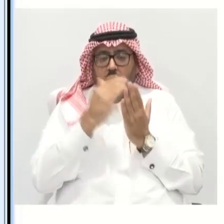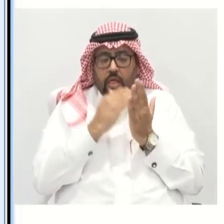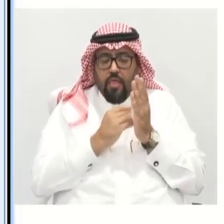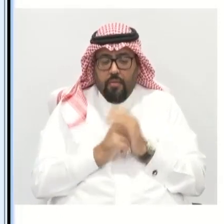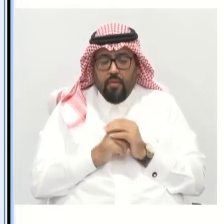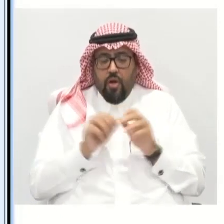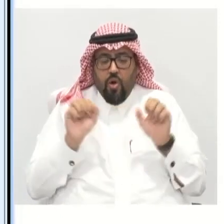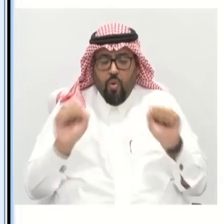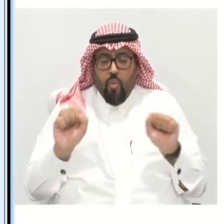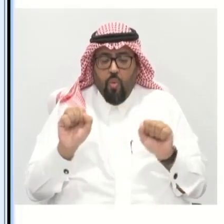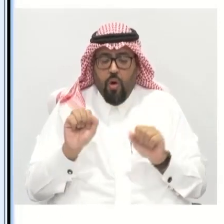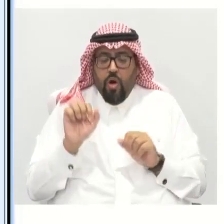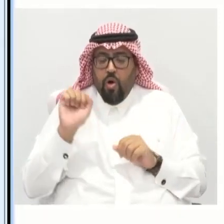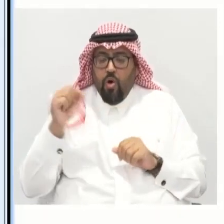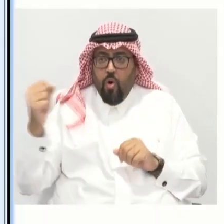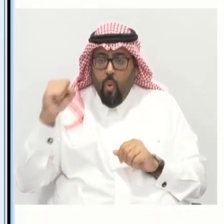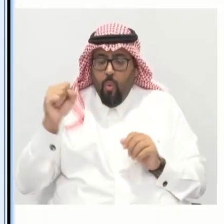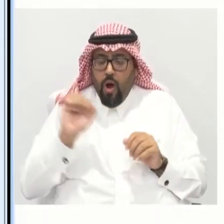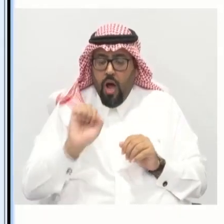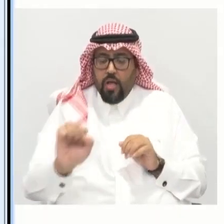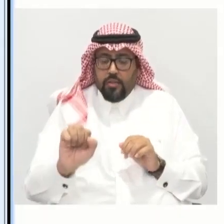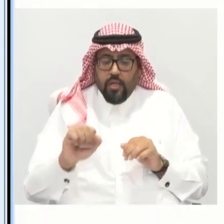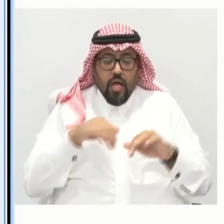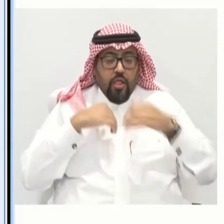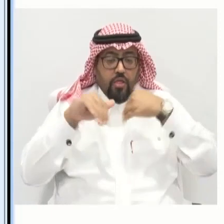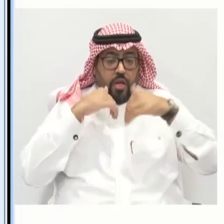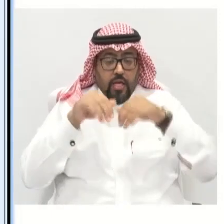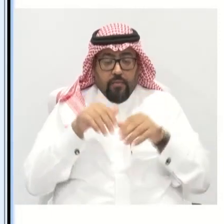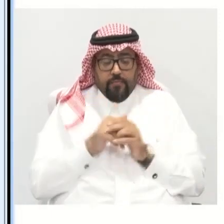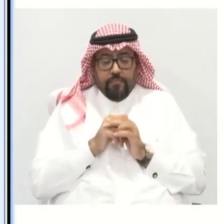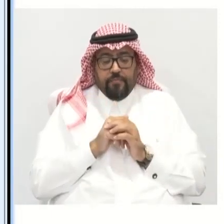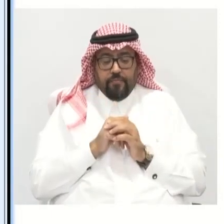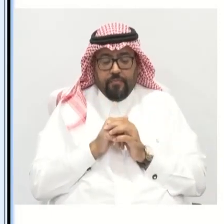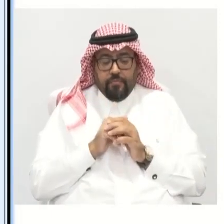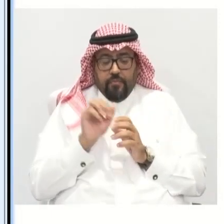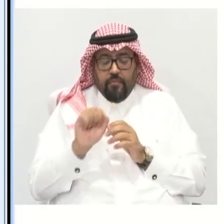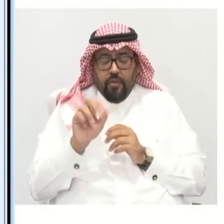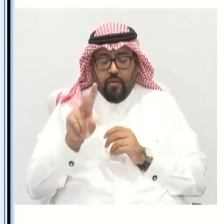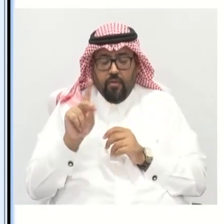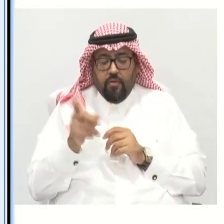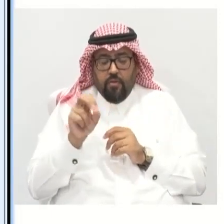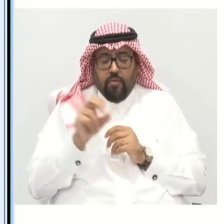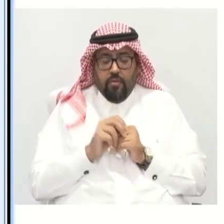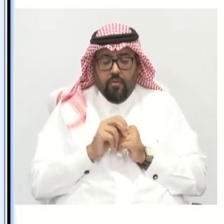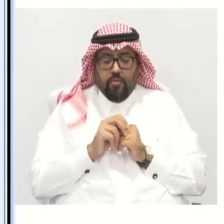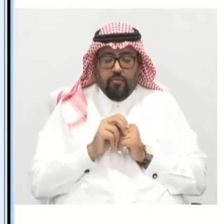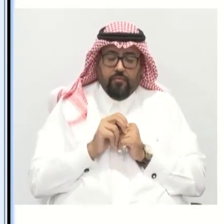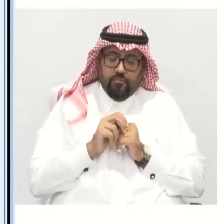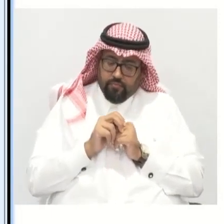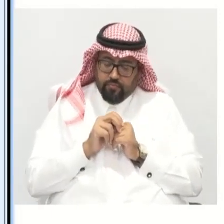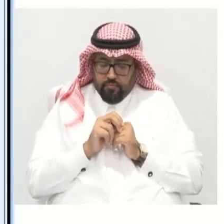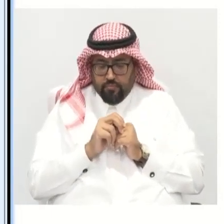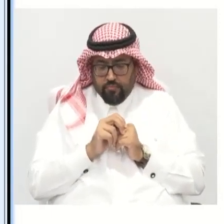القوات الخاصه لامن الطرق نعم بارك الله فيكم امن الطرق اذا